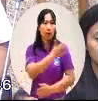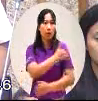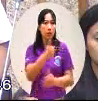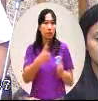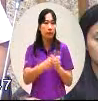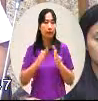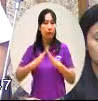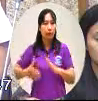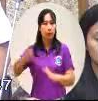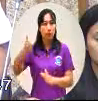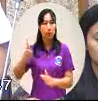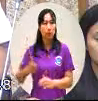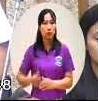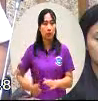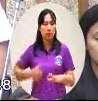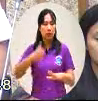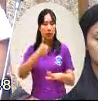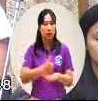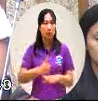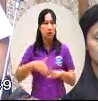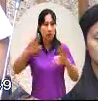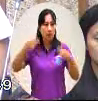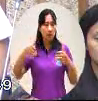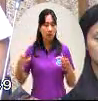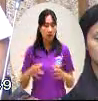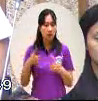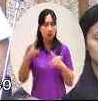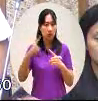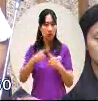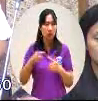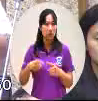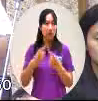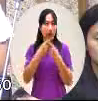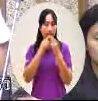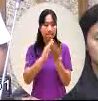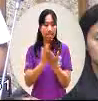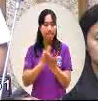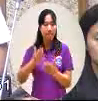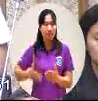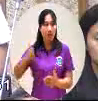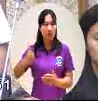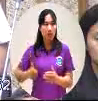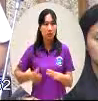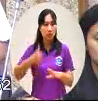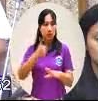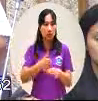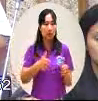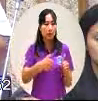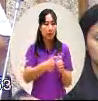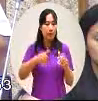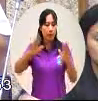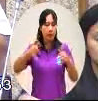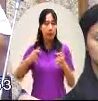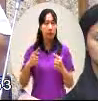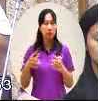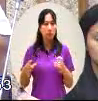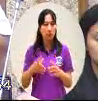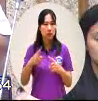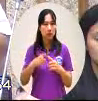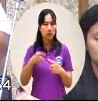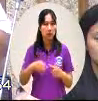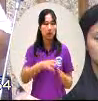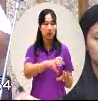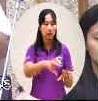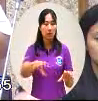这个观光推动小组的这个召集人啊，我们秘书长呢是担任这个副召集人哈。那各区啊、各局处